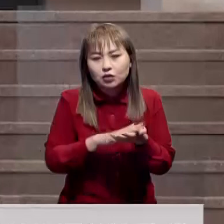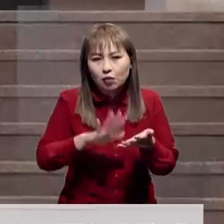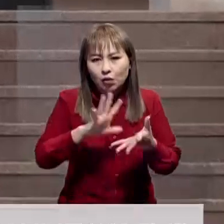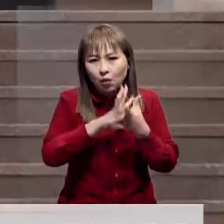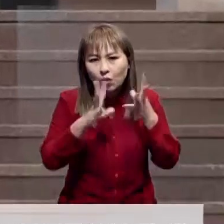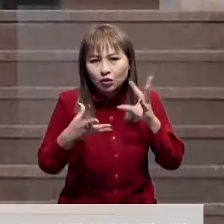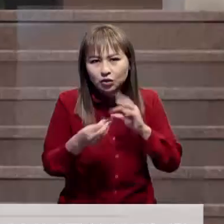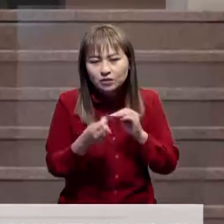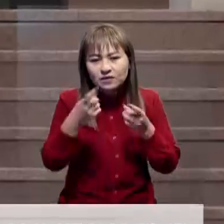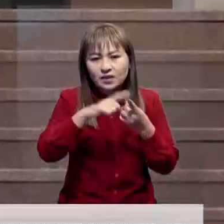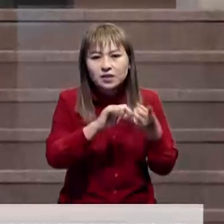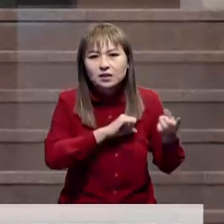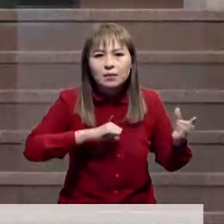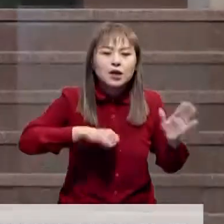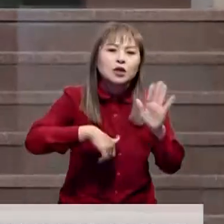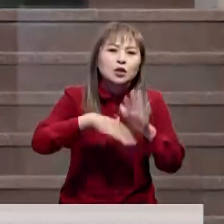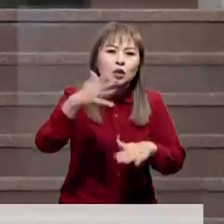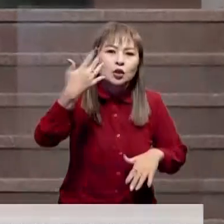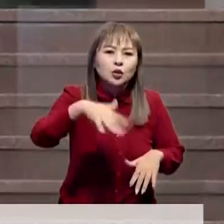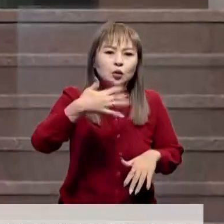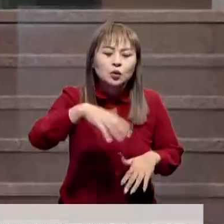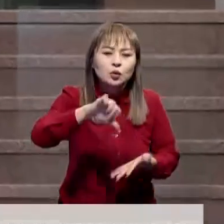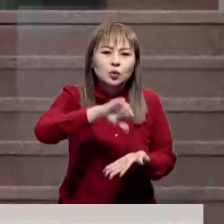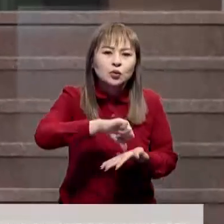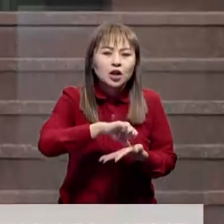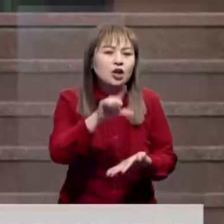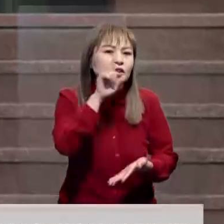Қорытындысы бойынша үздік 50 кандидат президенттік жастар